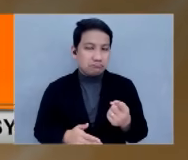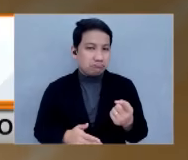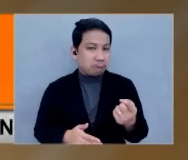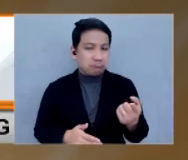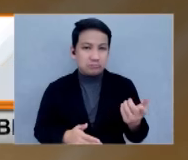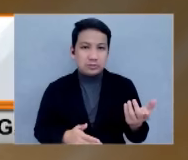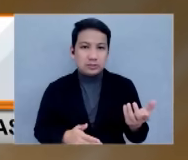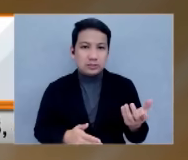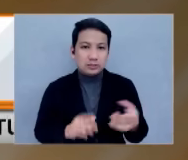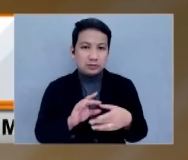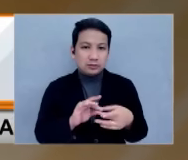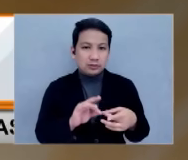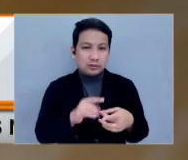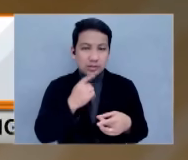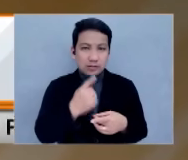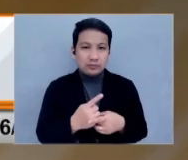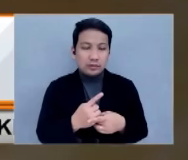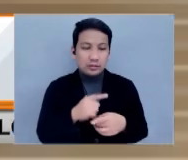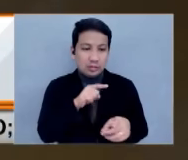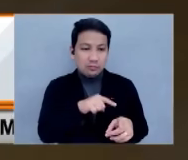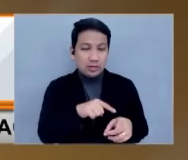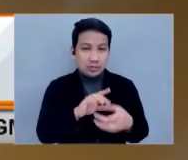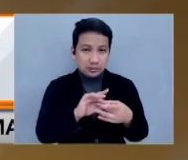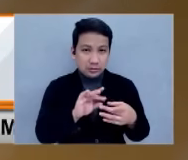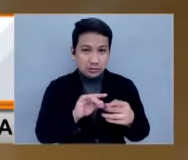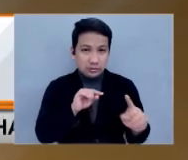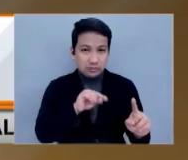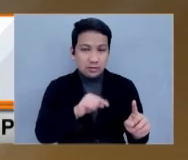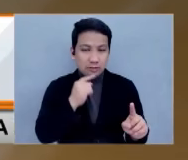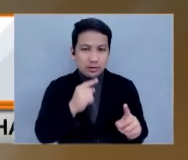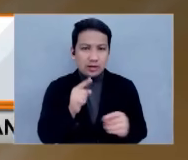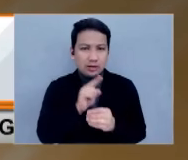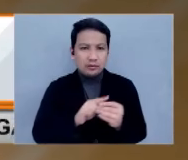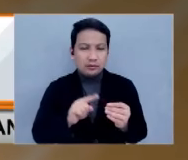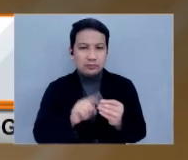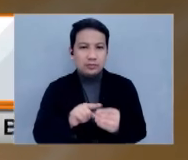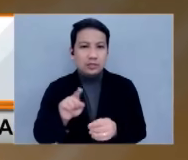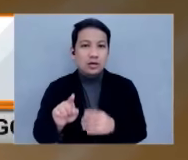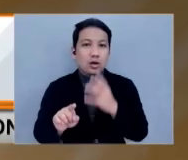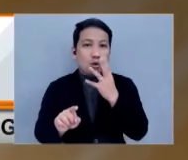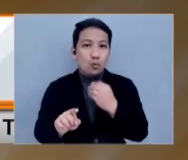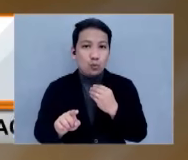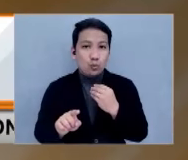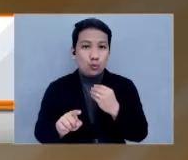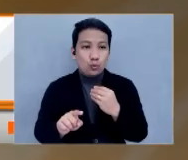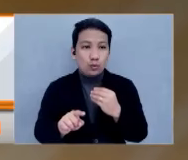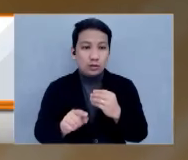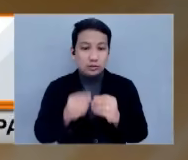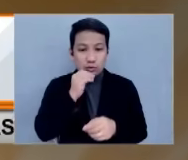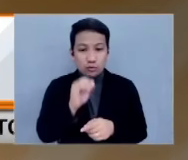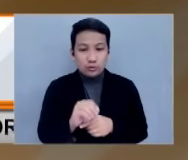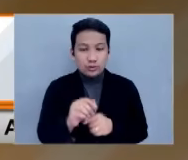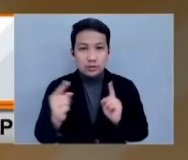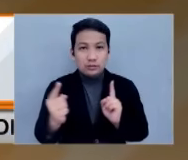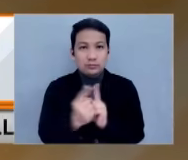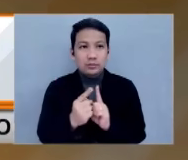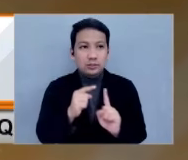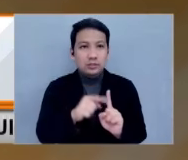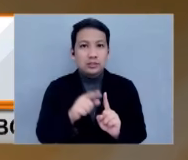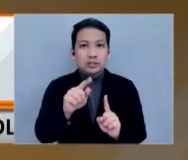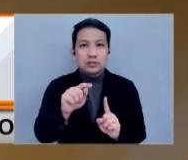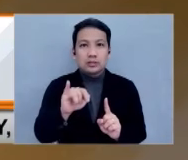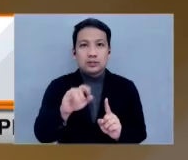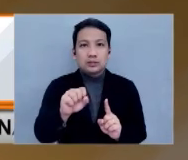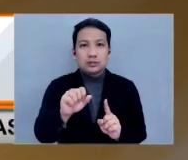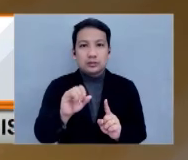Base sa extrajudicial confession ng naarestong suspect, sinabi niyang ang anak ng babaeng biktima na nakilala lamang niya bilang alias ni Soy ang kumontak sa